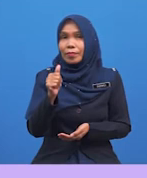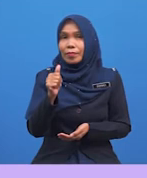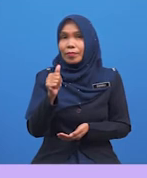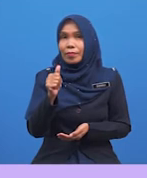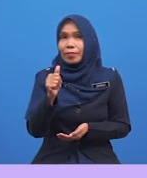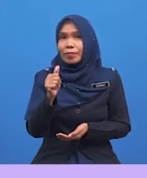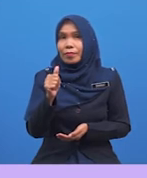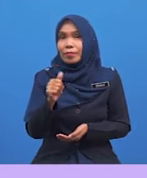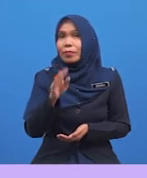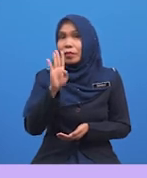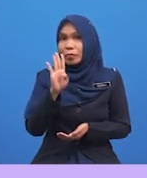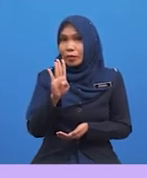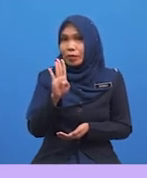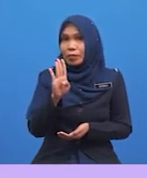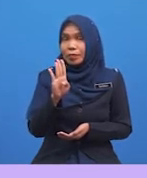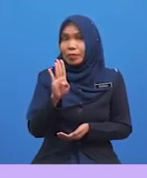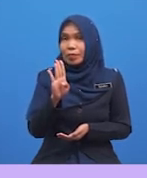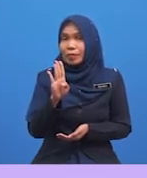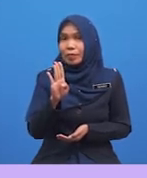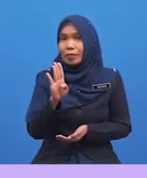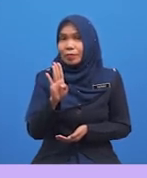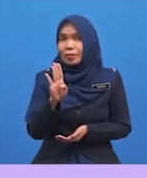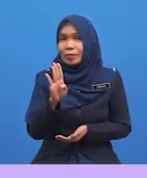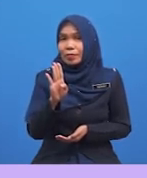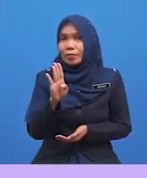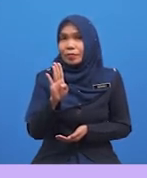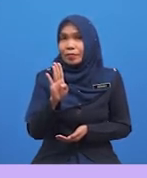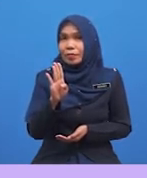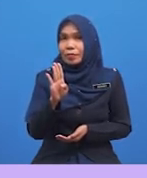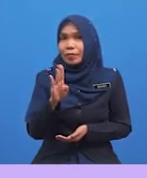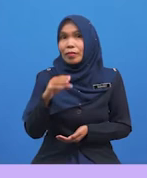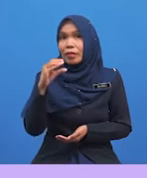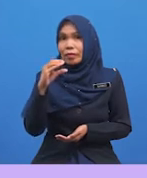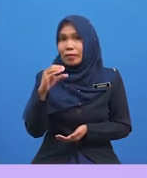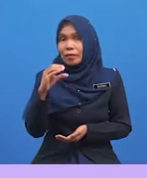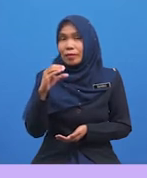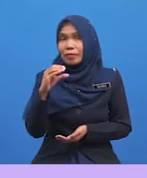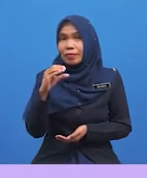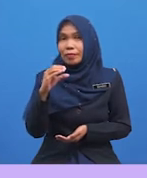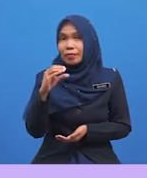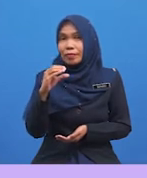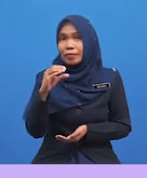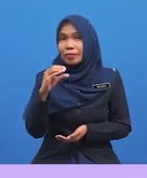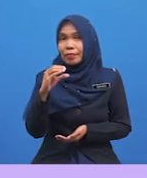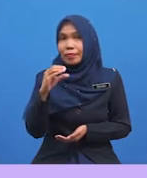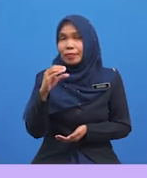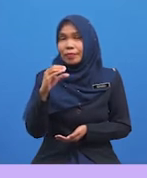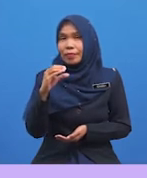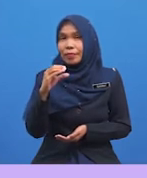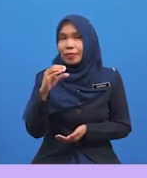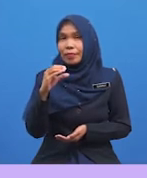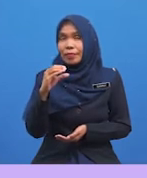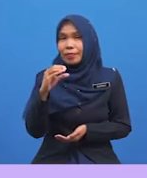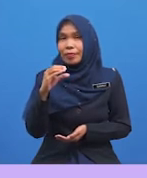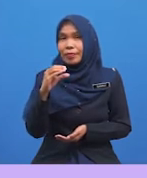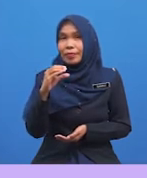Tidak mempunyai kemudahan sosial yang lengkap. C, mempunyai kemudahan